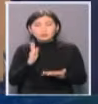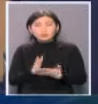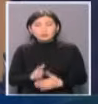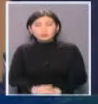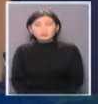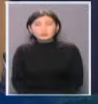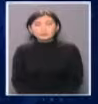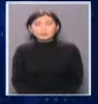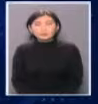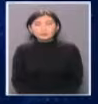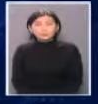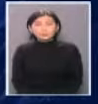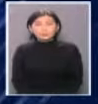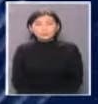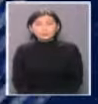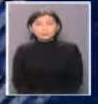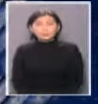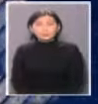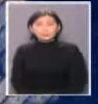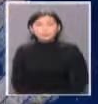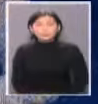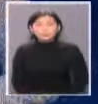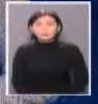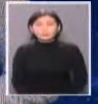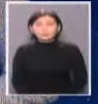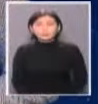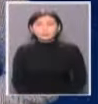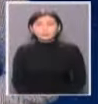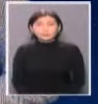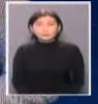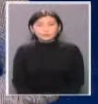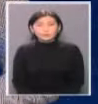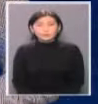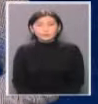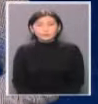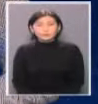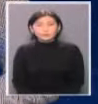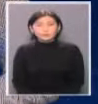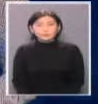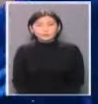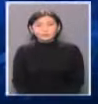марапатталады. Қараптың жұлдызы Тілеғабыл Ғұмаров, жаңалық қызметте.